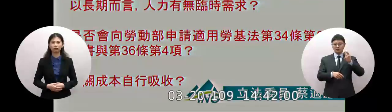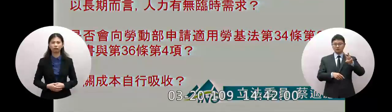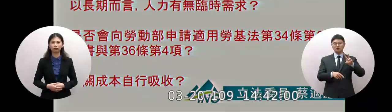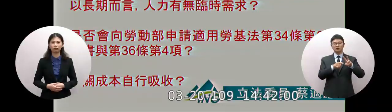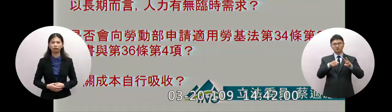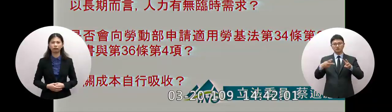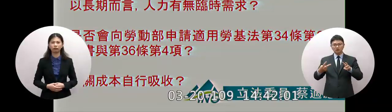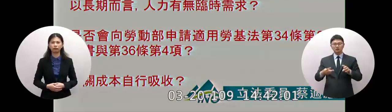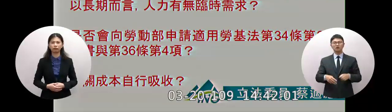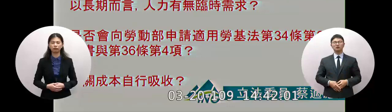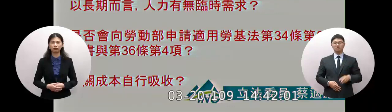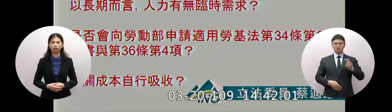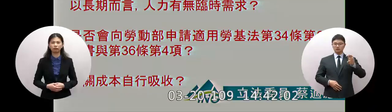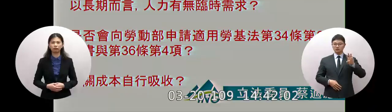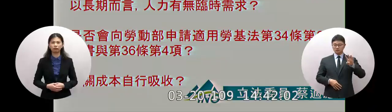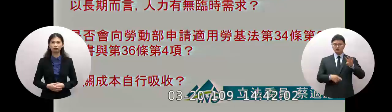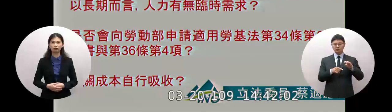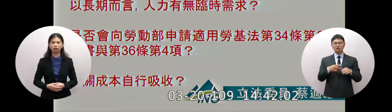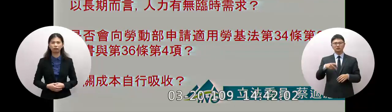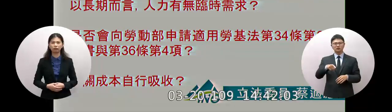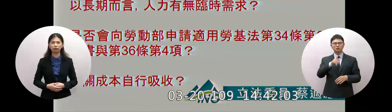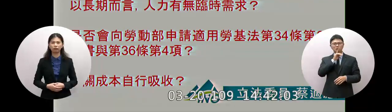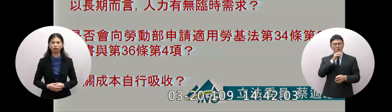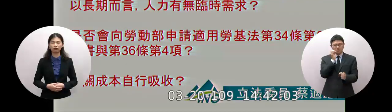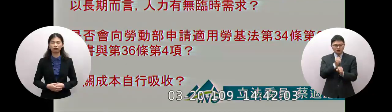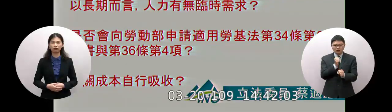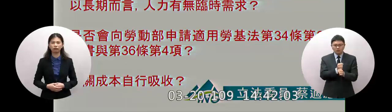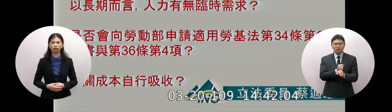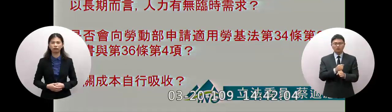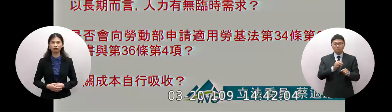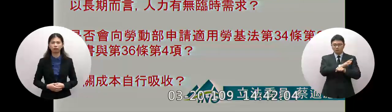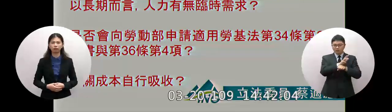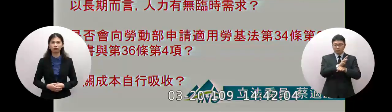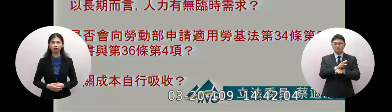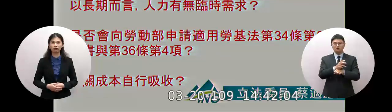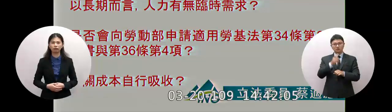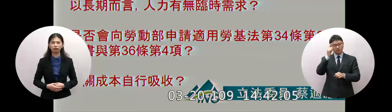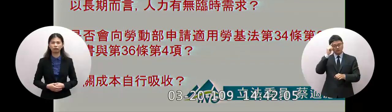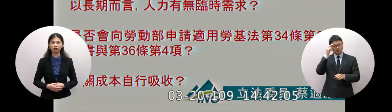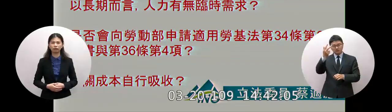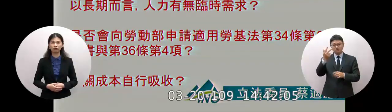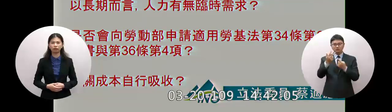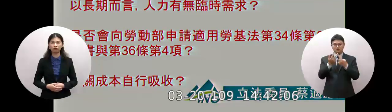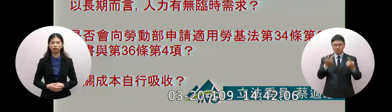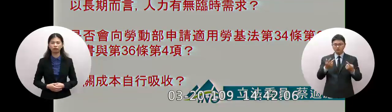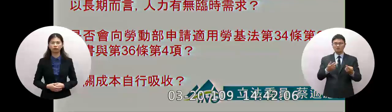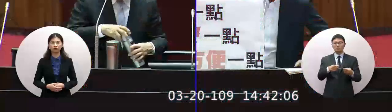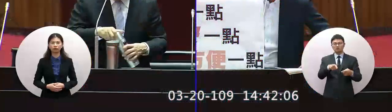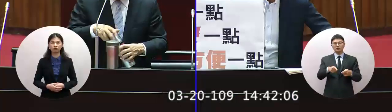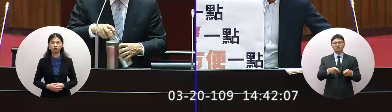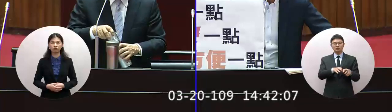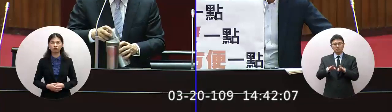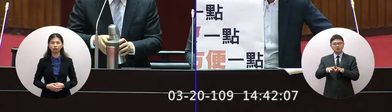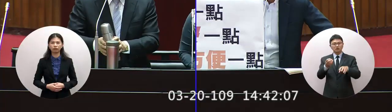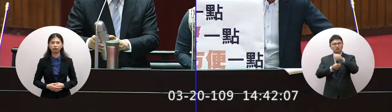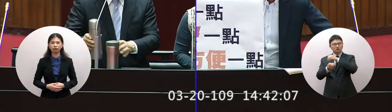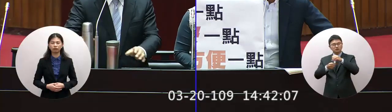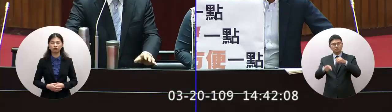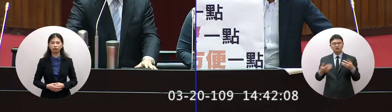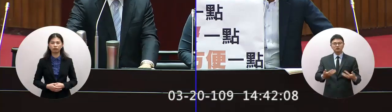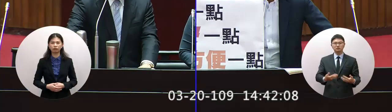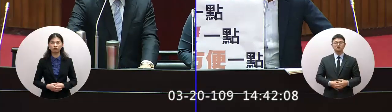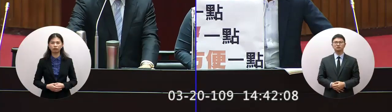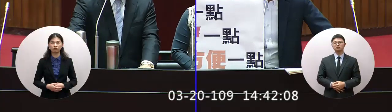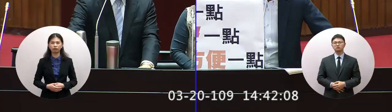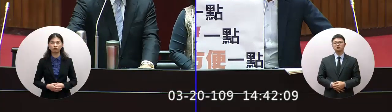36条之4，关于就是工时的这个就是休息8小时或者7天工作上班弹性休的问题哦。那我想请教一下，就是说，